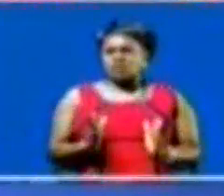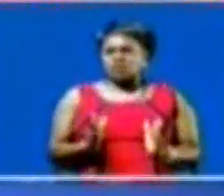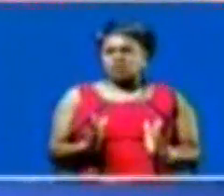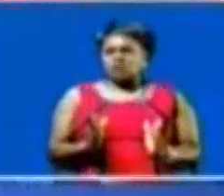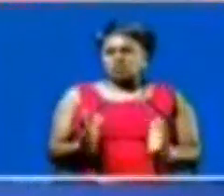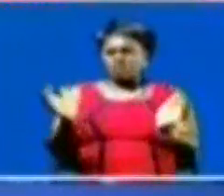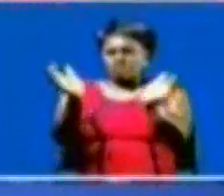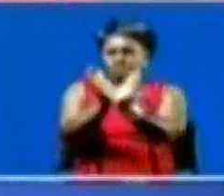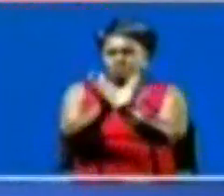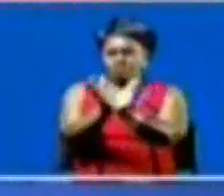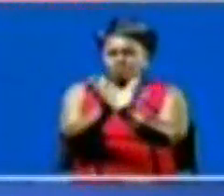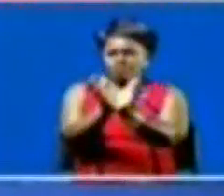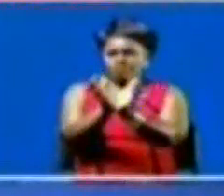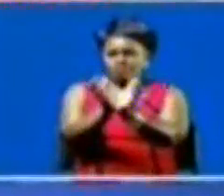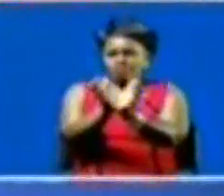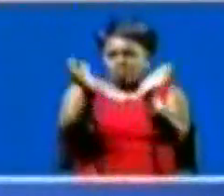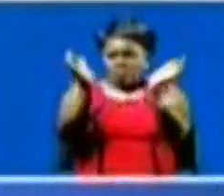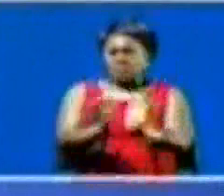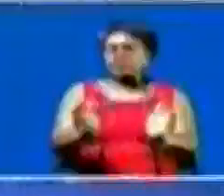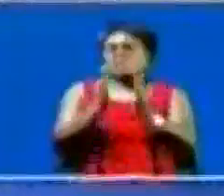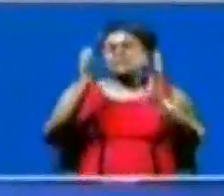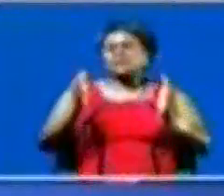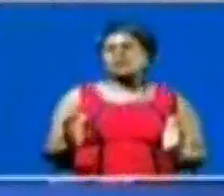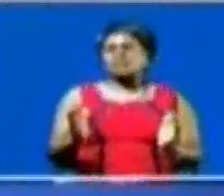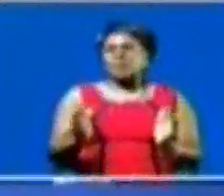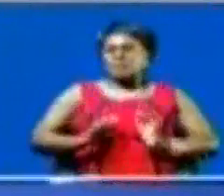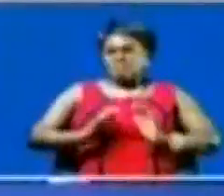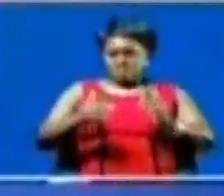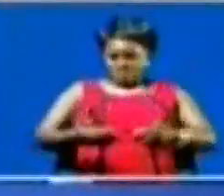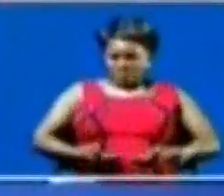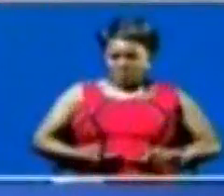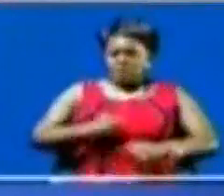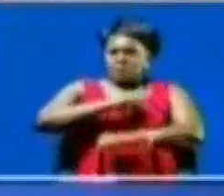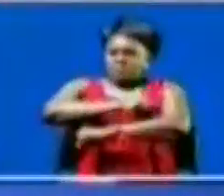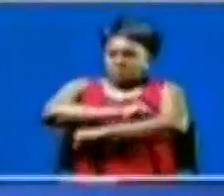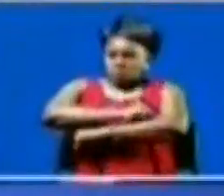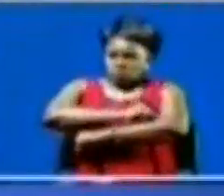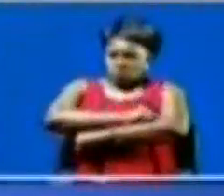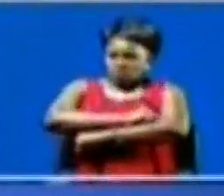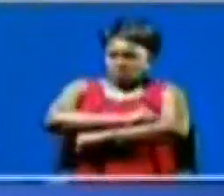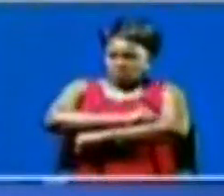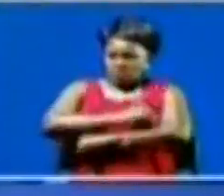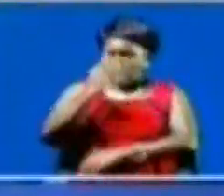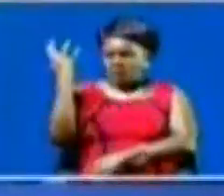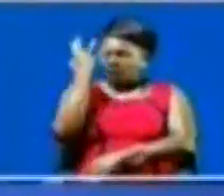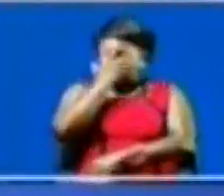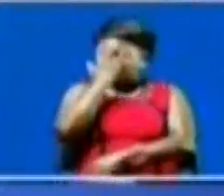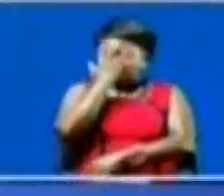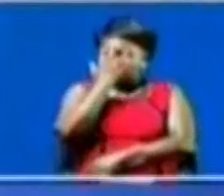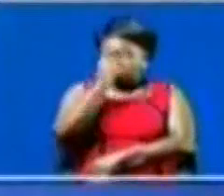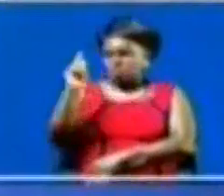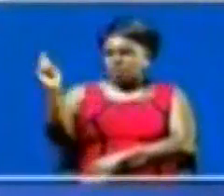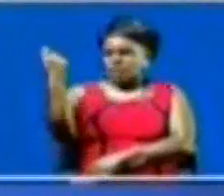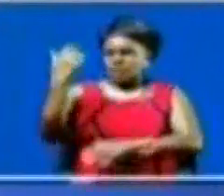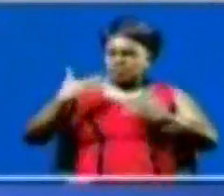hao wahalifu wameshikwa na hatua kuchukuliwa. Na mambo ya mimba katika mashule inatuletea aibu kama